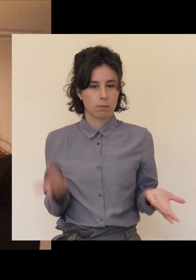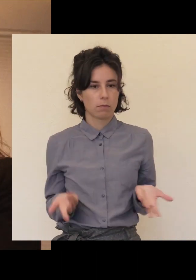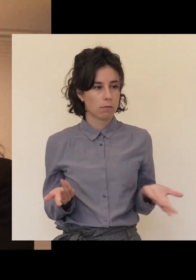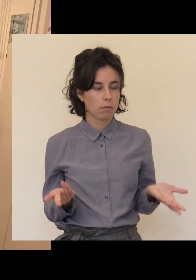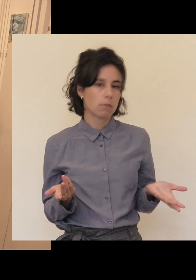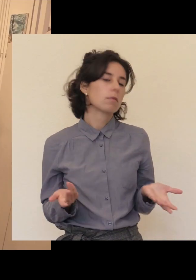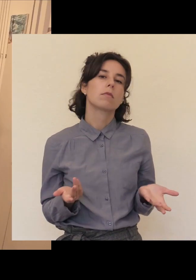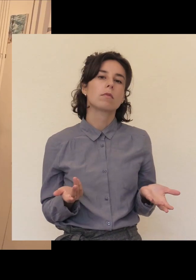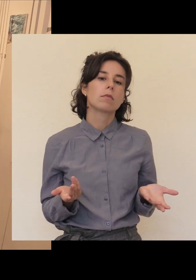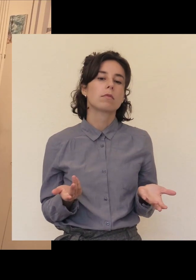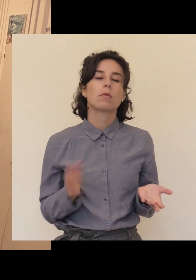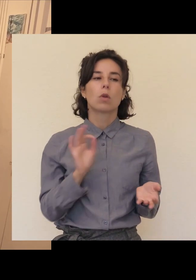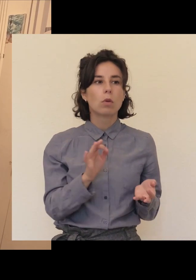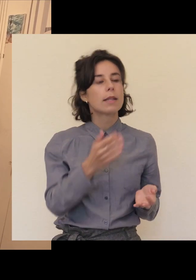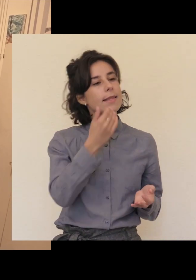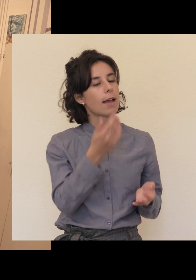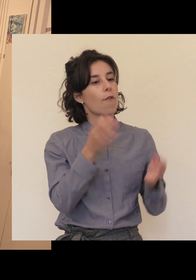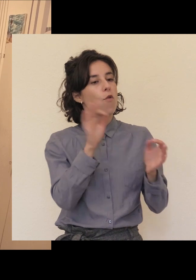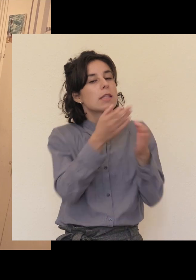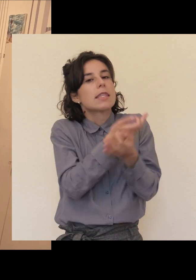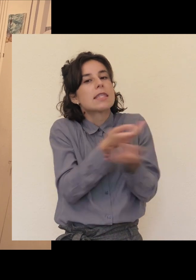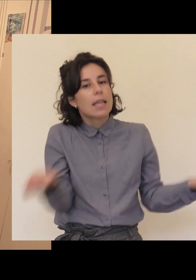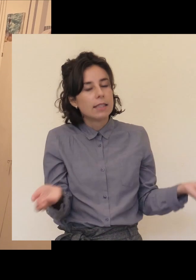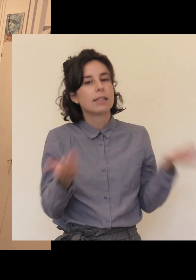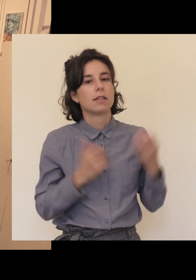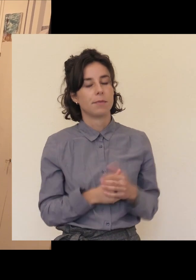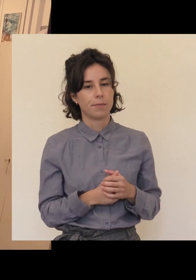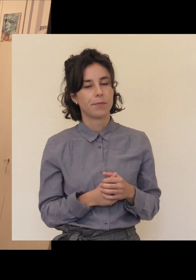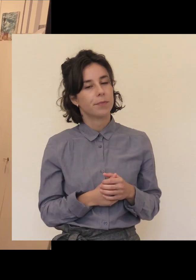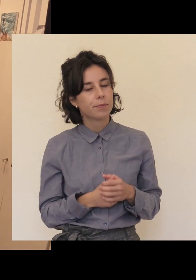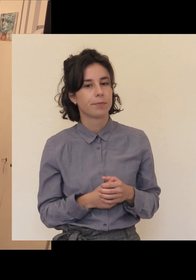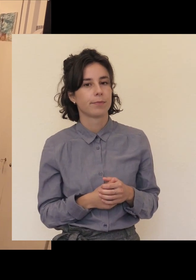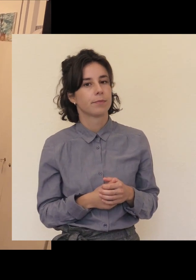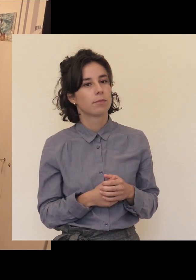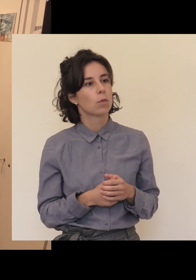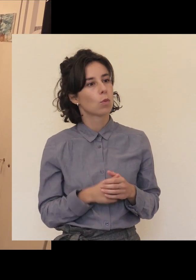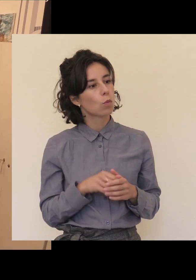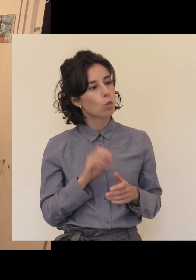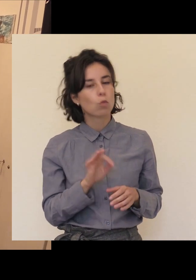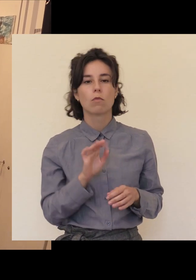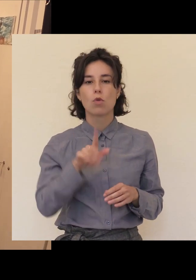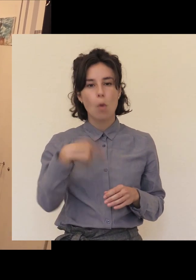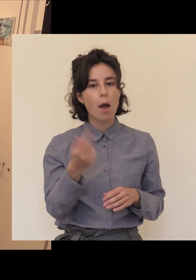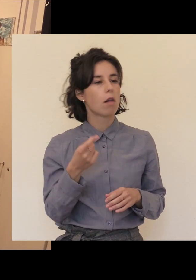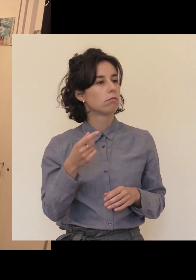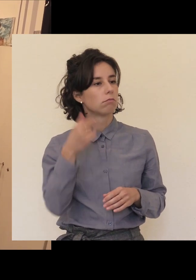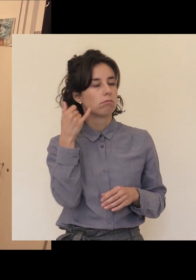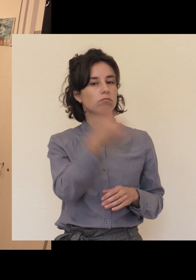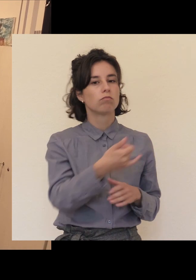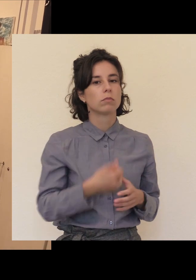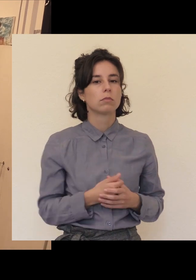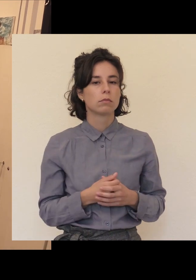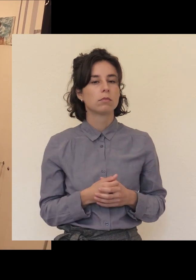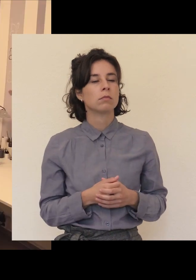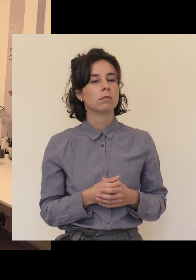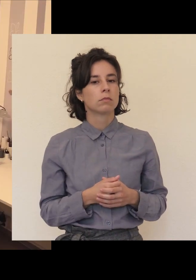Gut. Dann danke ich Ihnen für gar nichts und würde sagen, melde mich dann nochmal. Die Beamtin lässt sich in